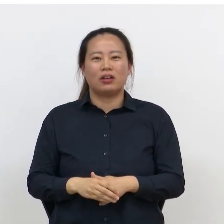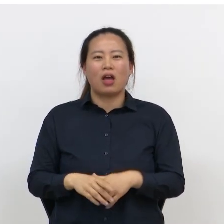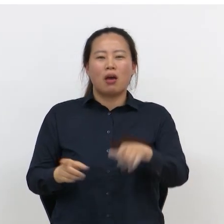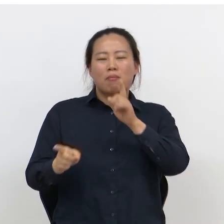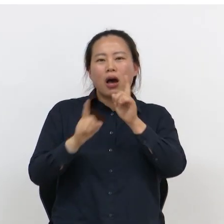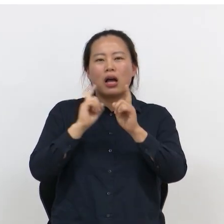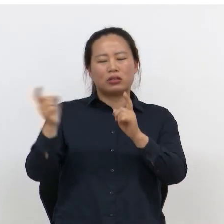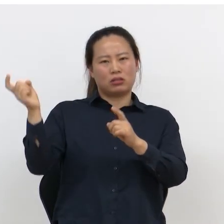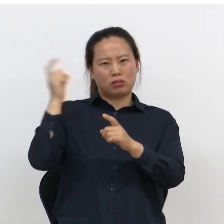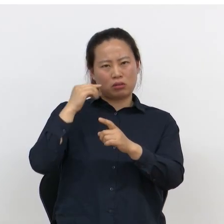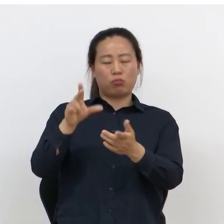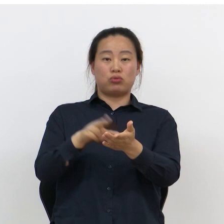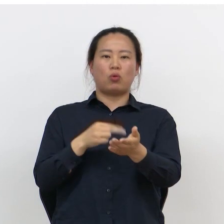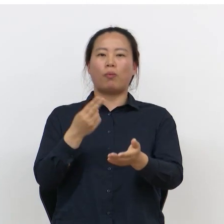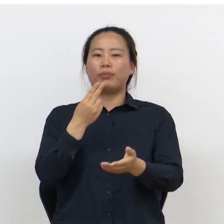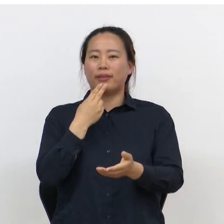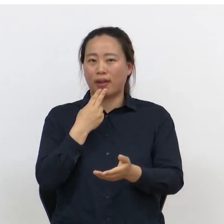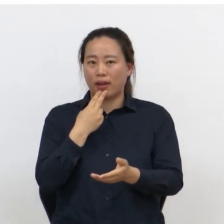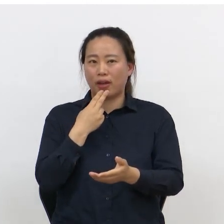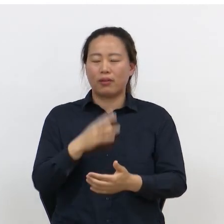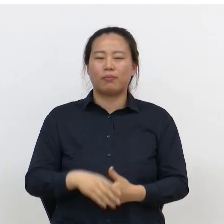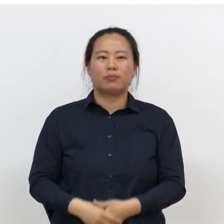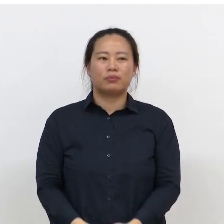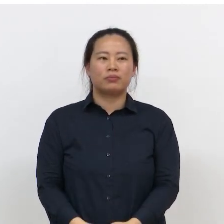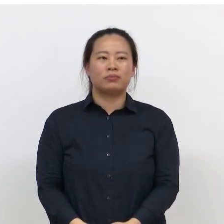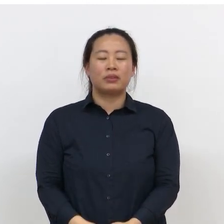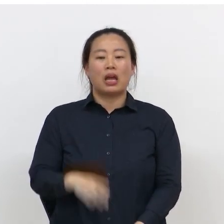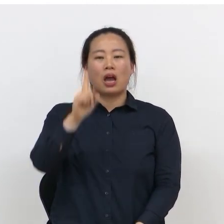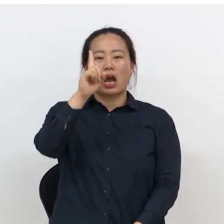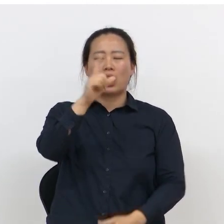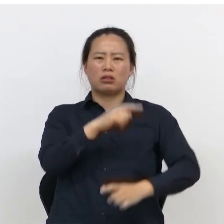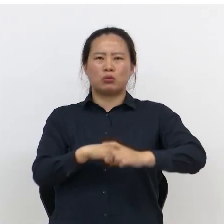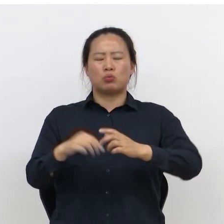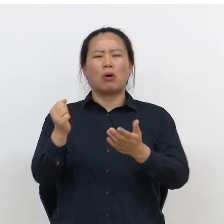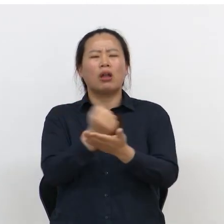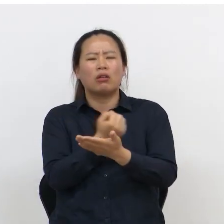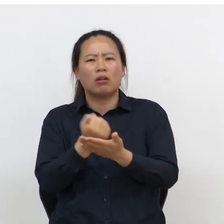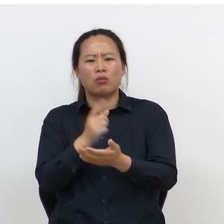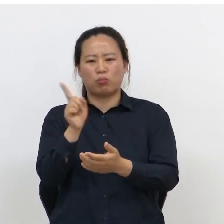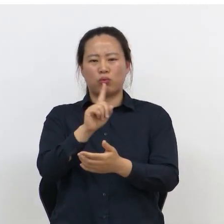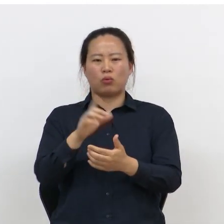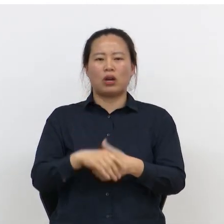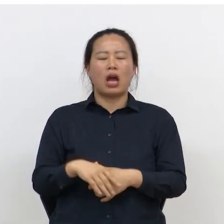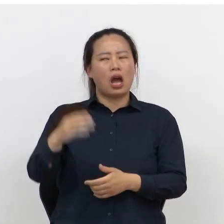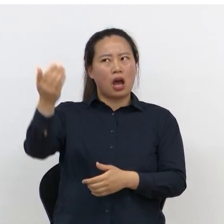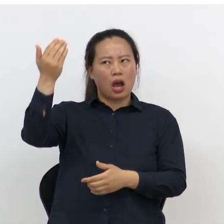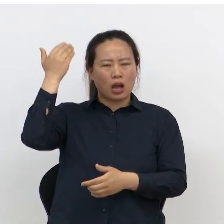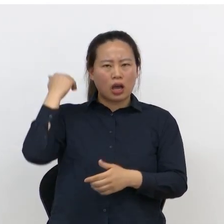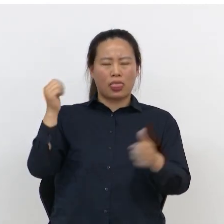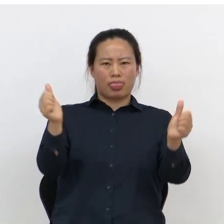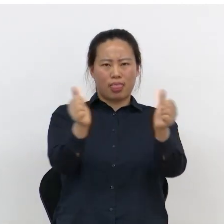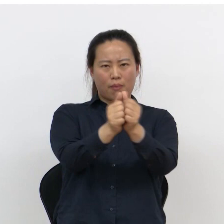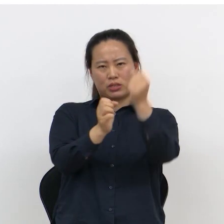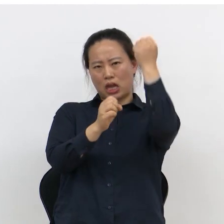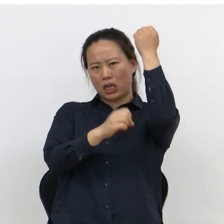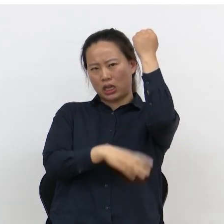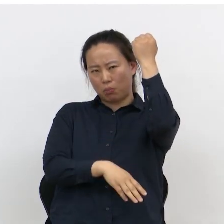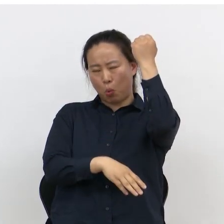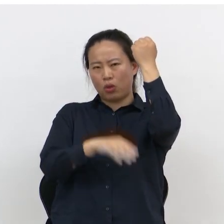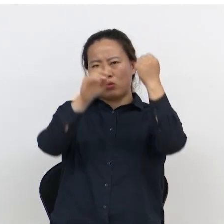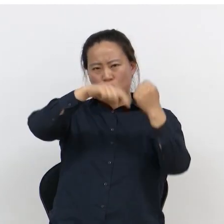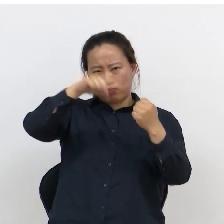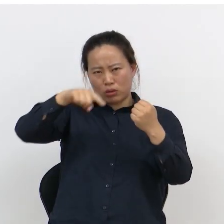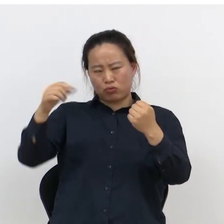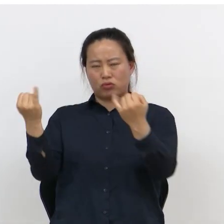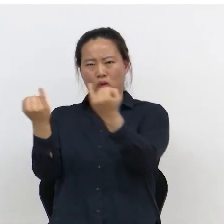말귀를 듣는 데는 큰 문제가 없습니다. 그런데 한 가지 안타까운 게 이런 점입니다. 아까 남자의 기본 주파수 180,